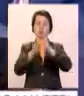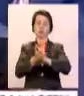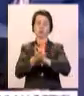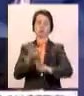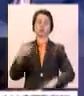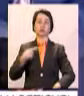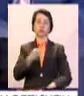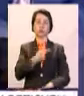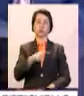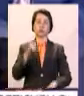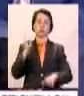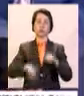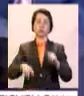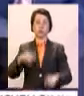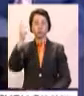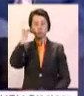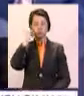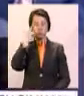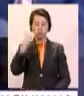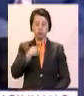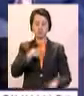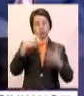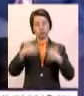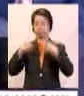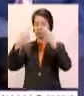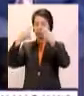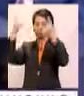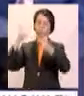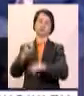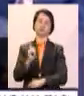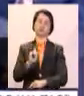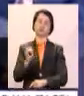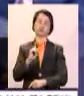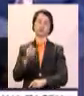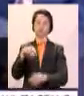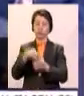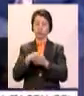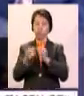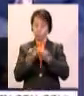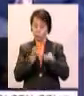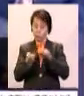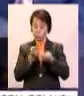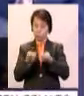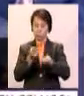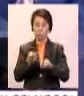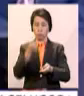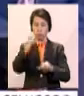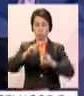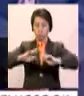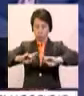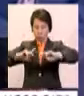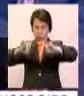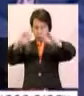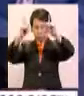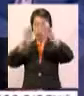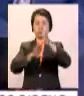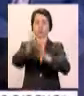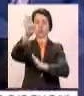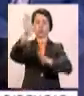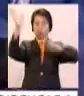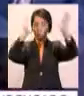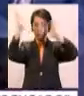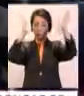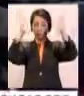kita tidak boleh anggap kita sudah berjaya dalam usaha kita membangunkan negara